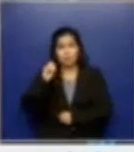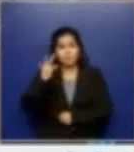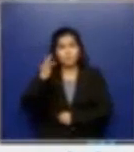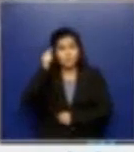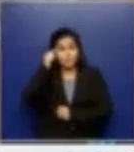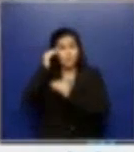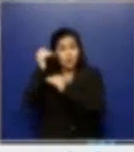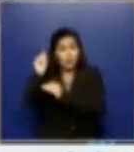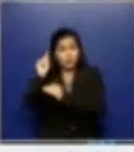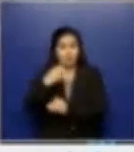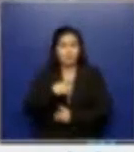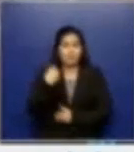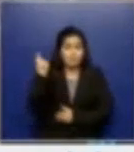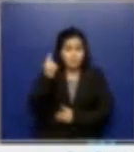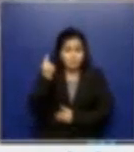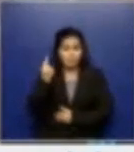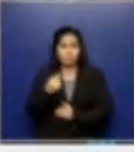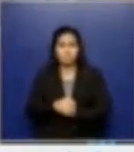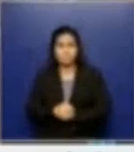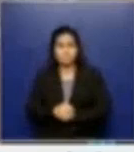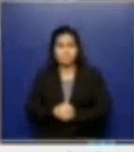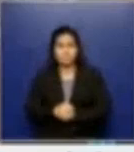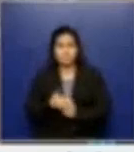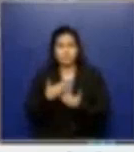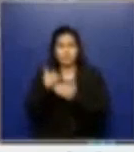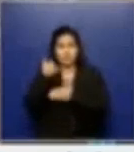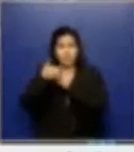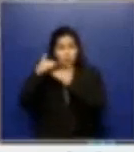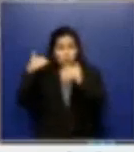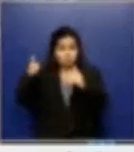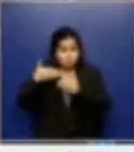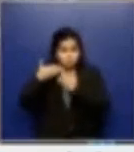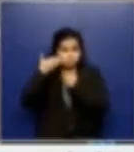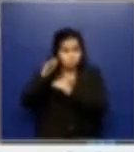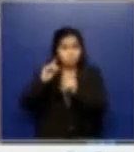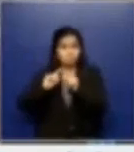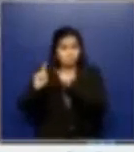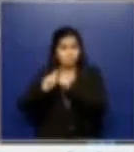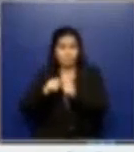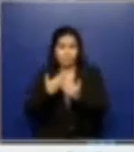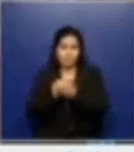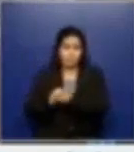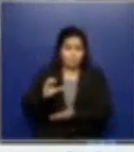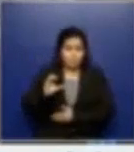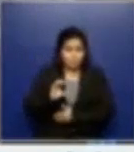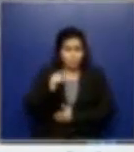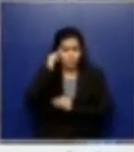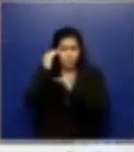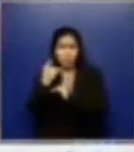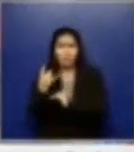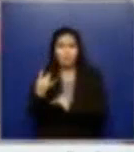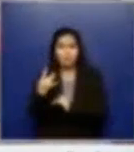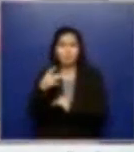64หวังท่องเที่ยวหวังรายได้จากต่างประเทศหวังการลงทุนในประเทศมันไม่มีแล้ว